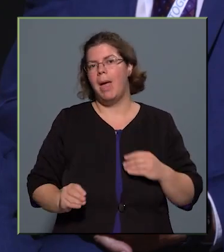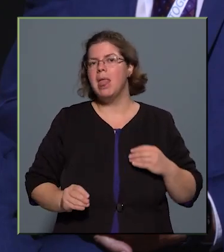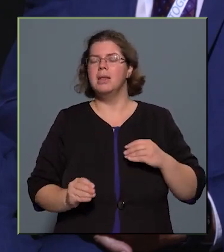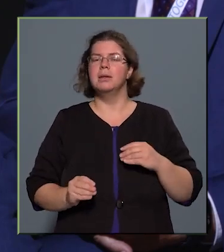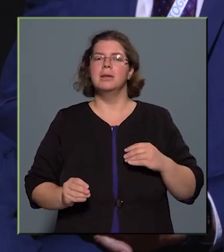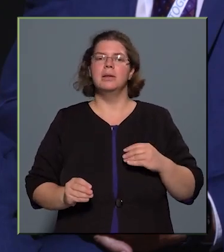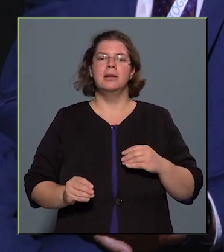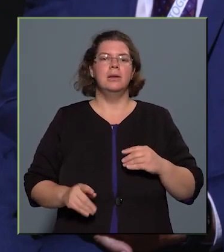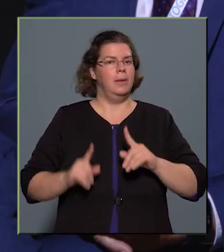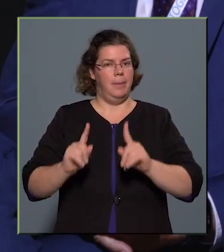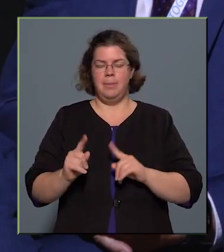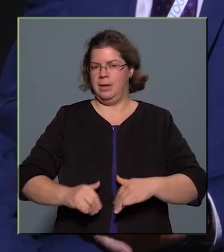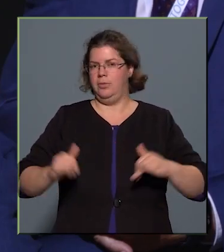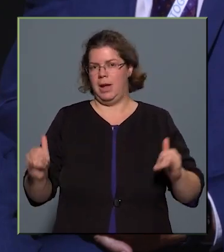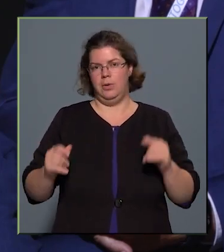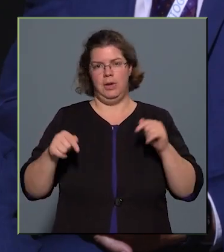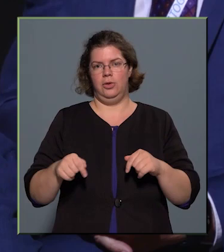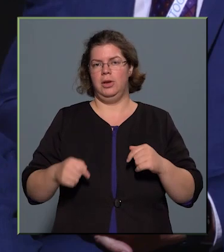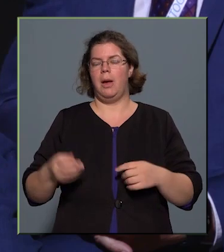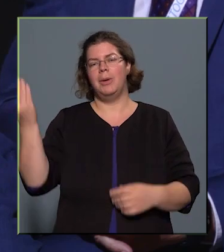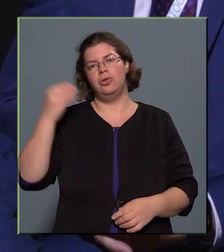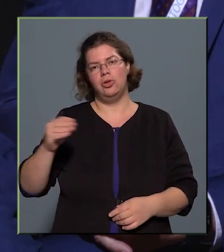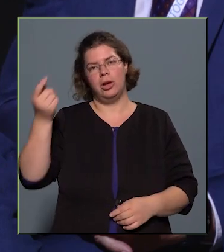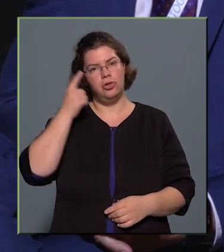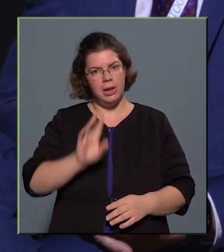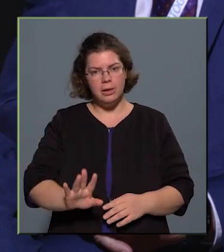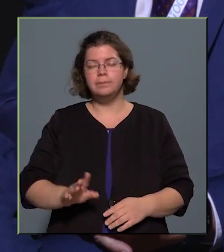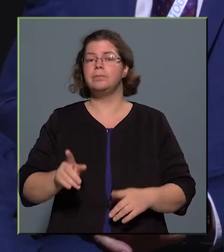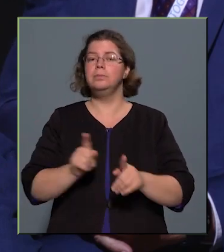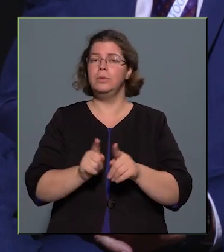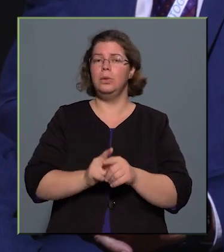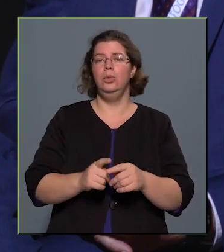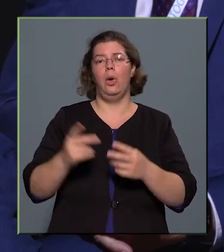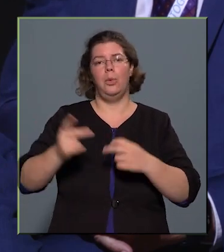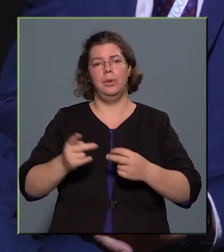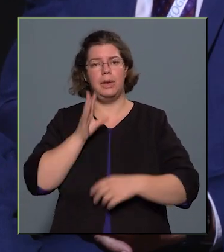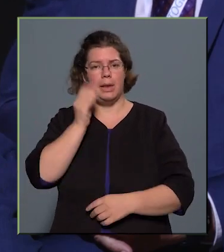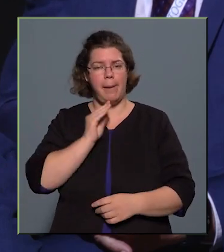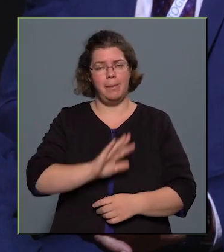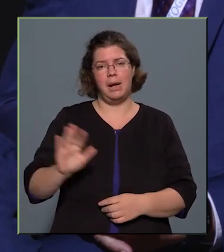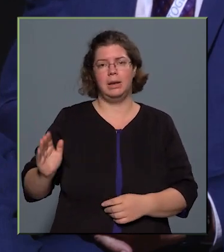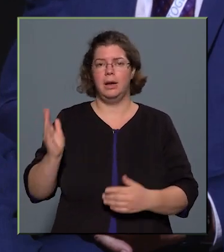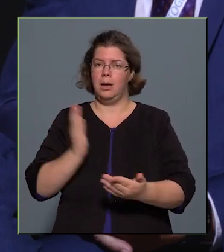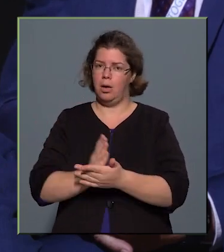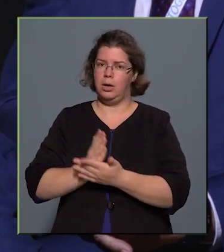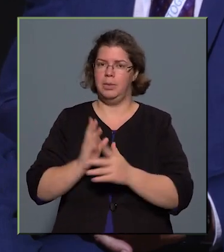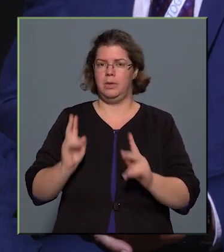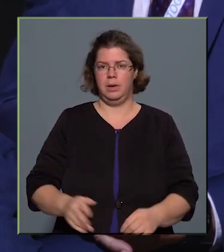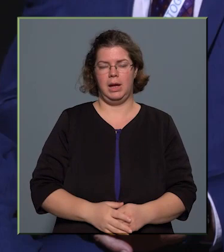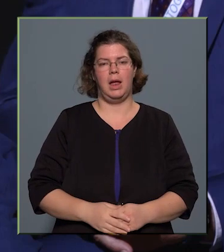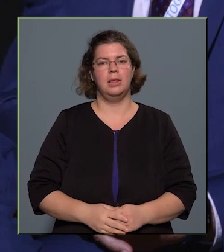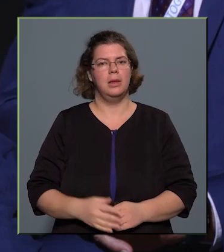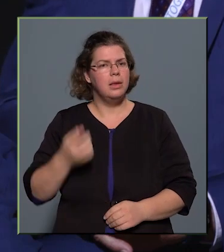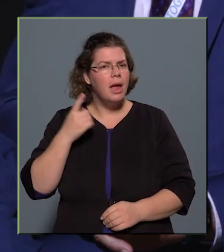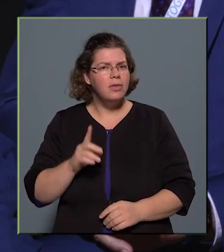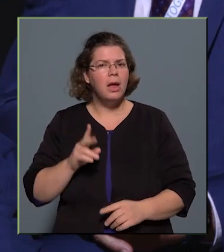mert nem áll meg a fejlődés itt a mesterséges intelligenciánál, hanem ugyanúgy hozzá az embereknek is alkalmazkodni kell. Az evidens, hogy